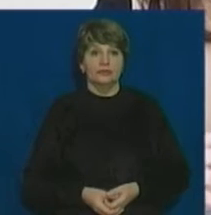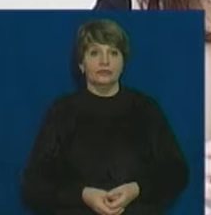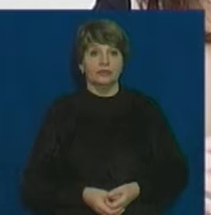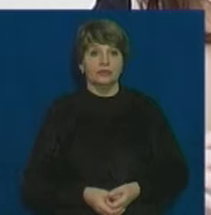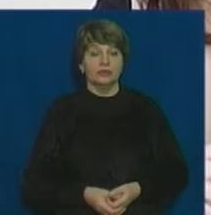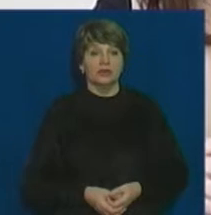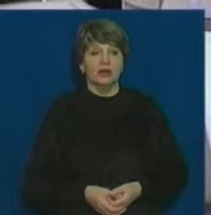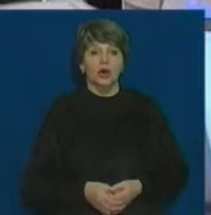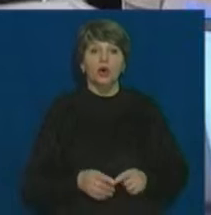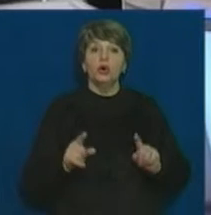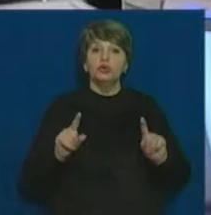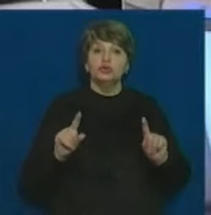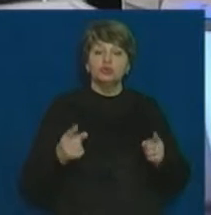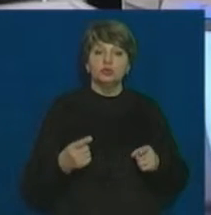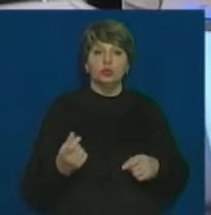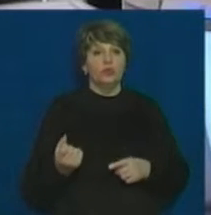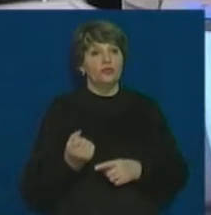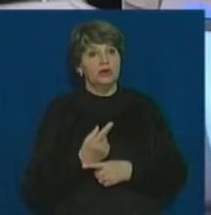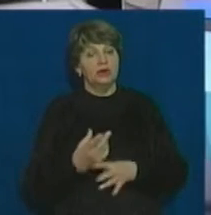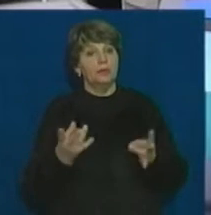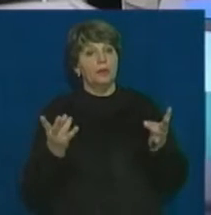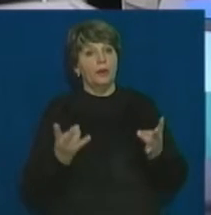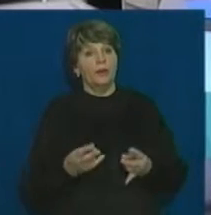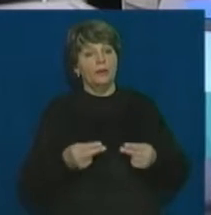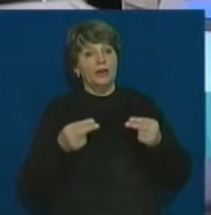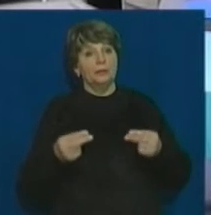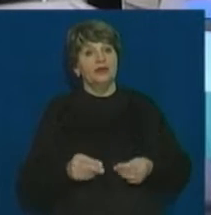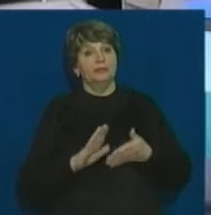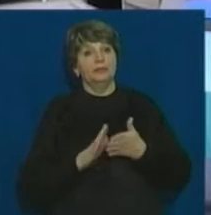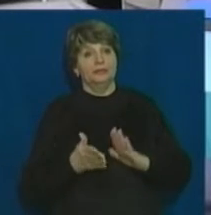Що ж, пані Марино, чому виникла потреба підписати меморандум?